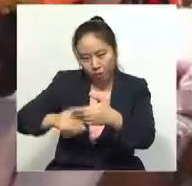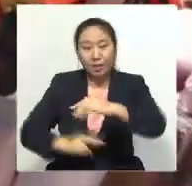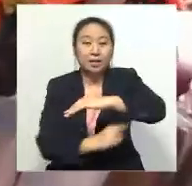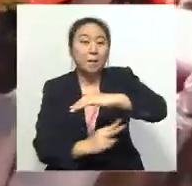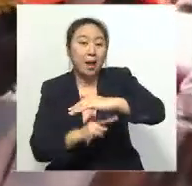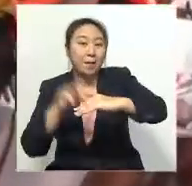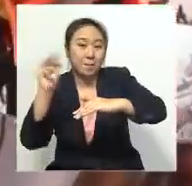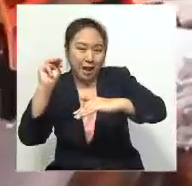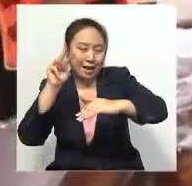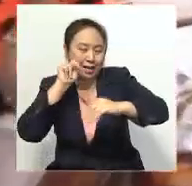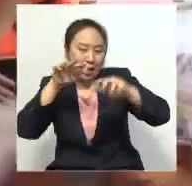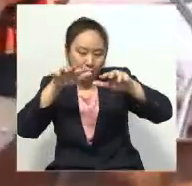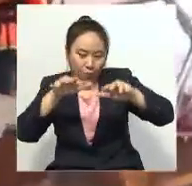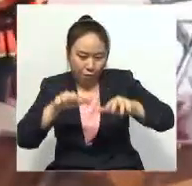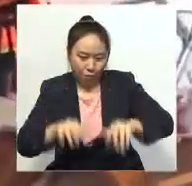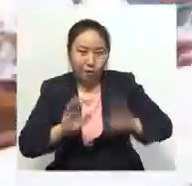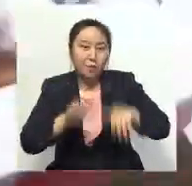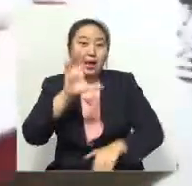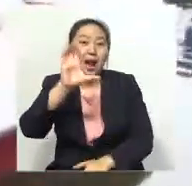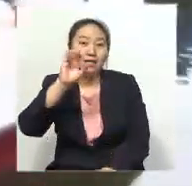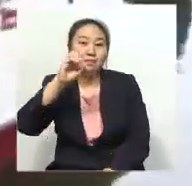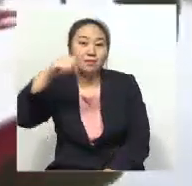า50เซนติเมตรแล้วซึ่งถือว่